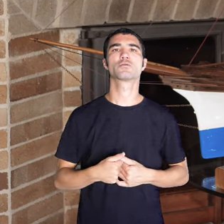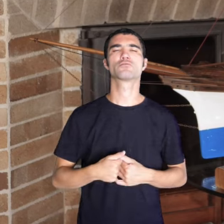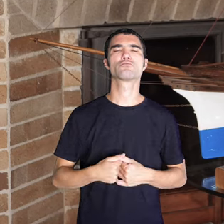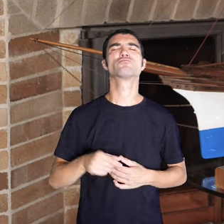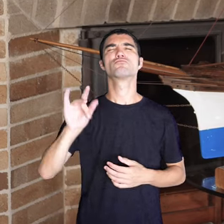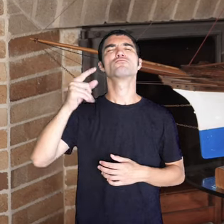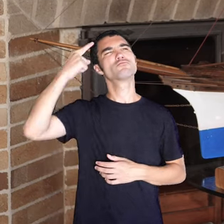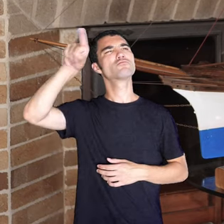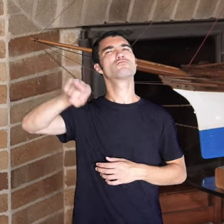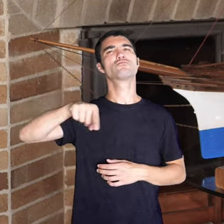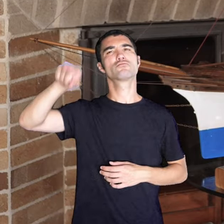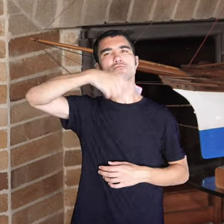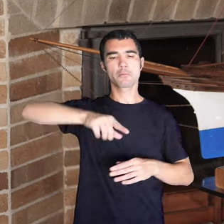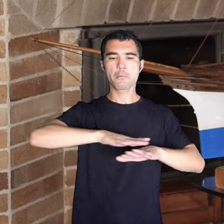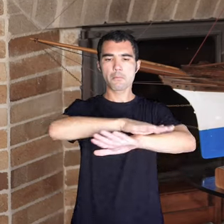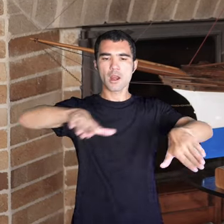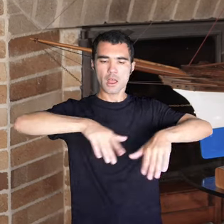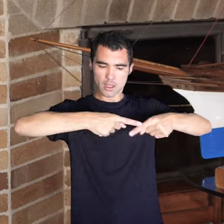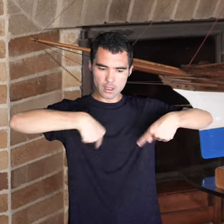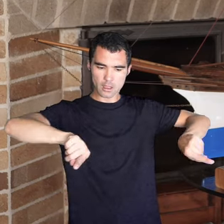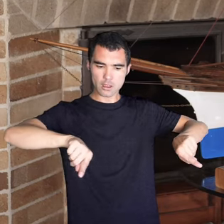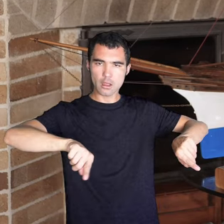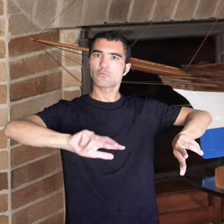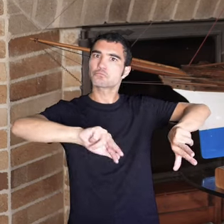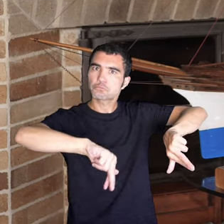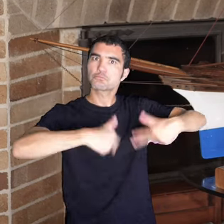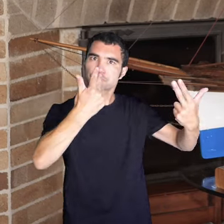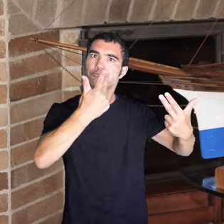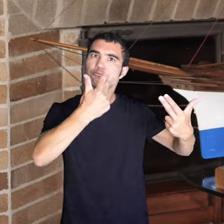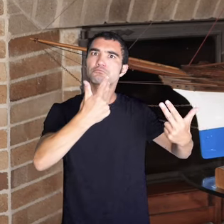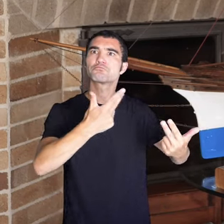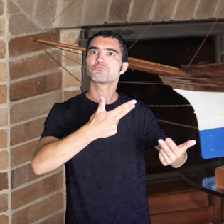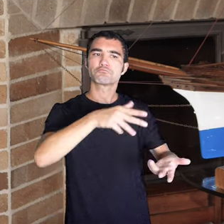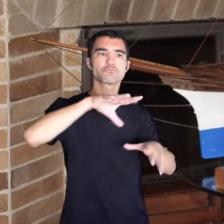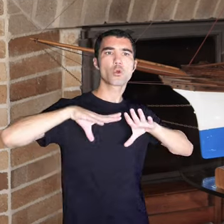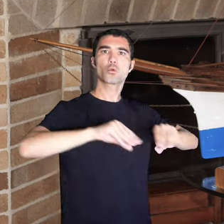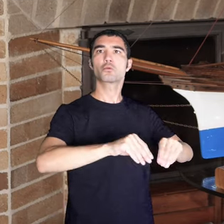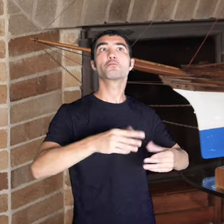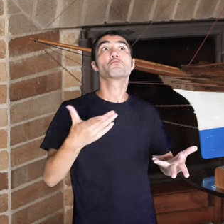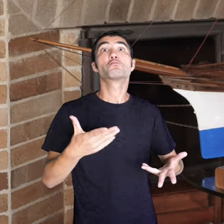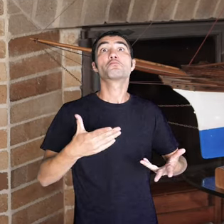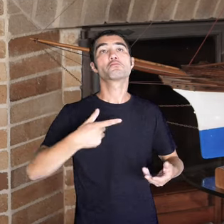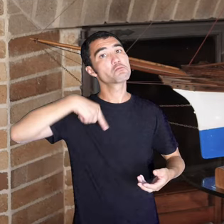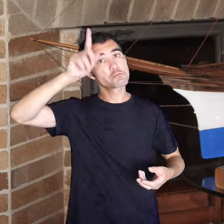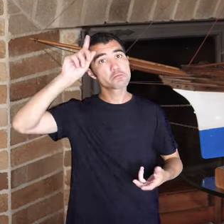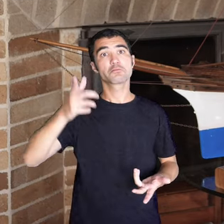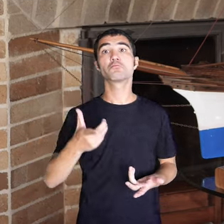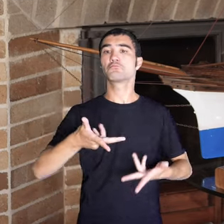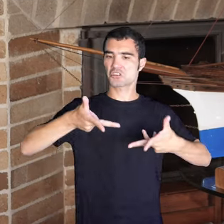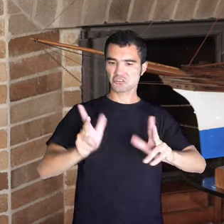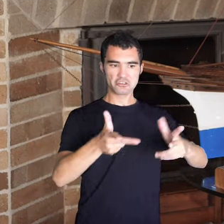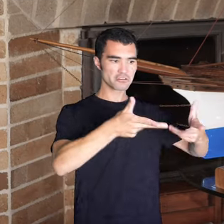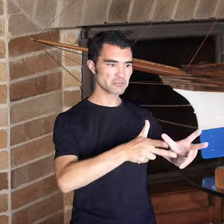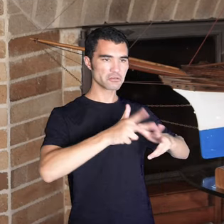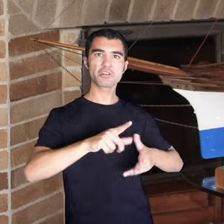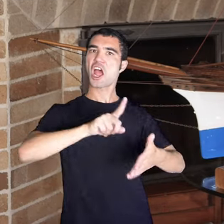que tenia un tros de platja ja com en concessió o no sé de la manera que ho tenien, però ja tenia cadires